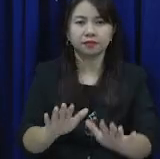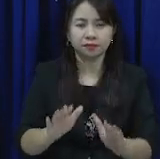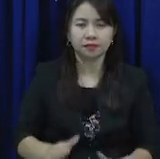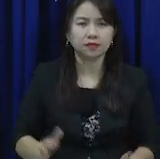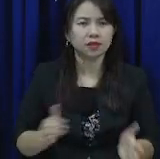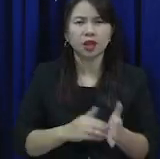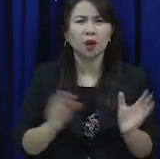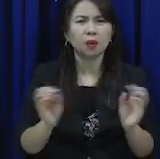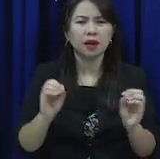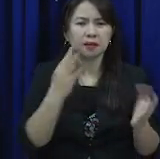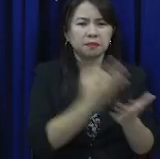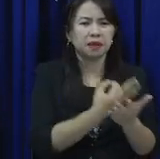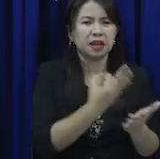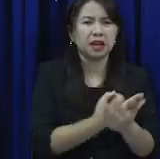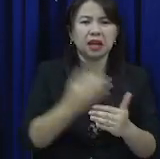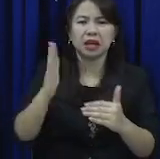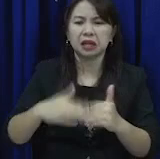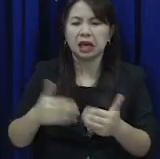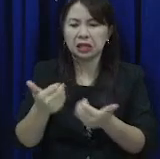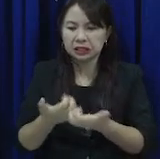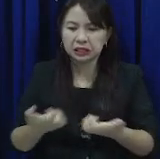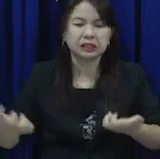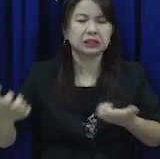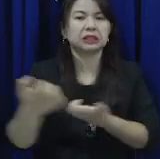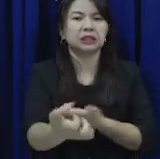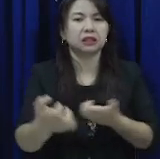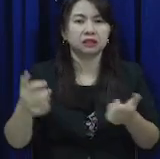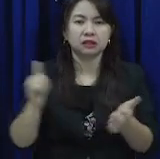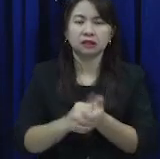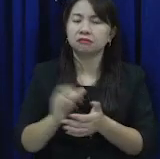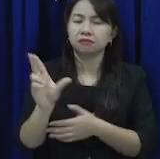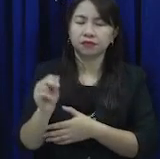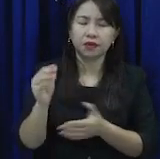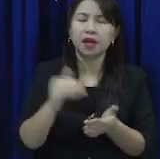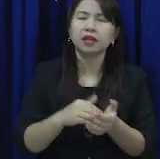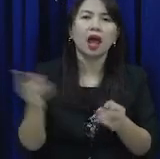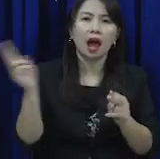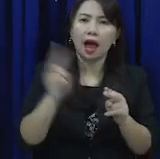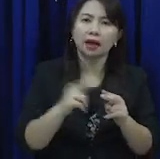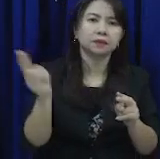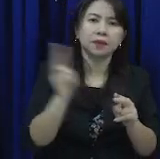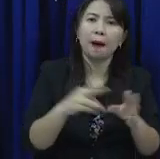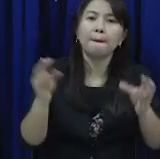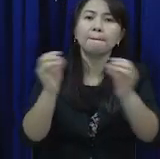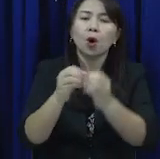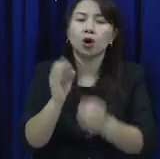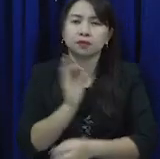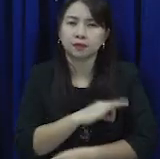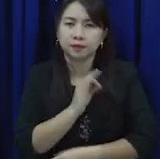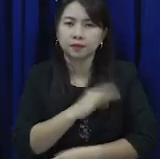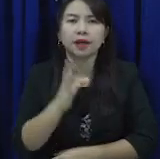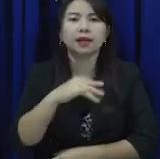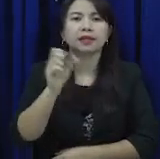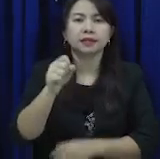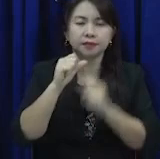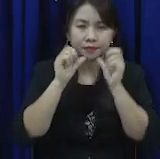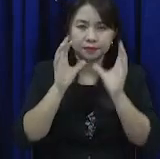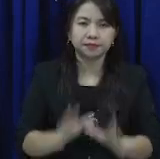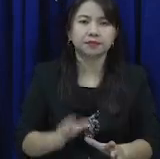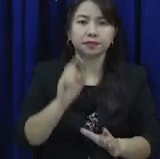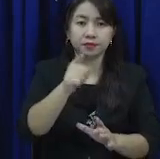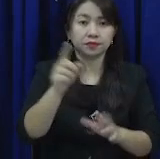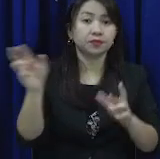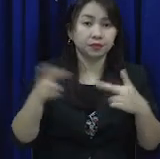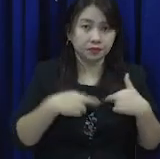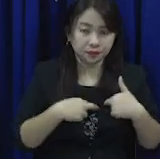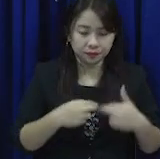tatabla diyan yan you see now kaya kung sinasabi I plus plus pa yung mga yung mga yung mga blessings na tinatanggap niyo